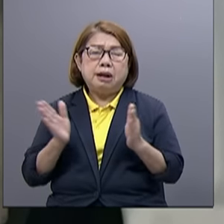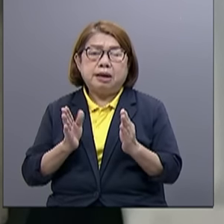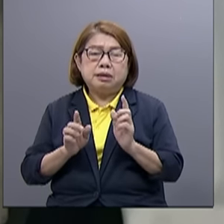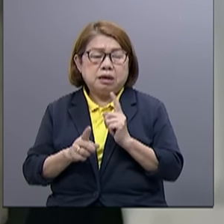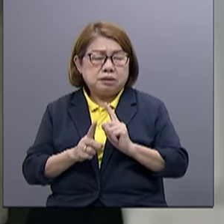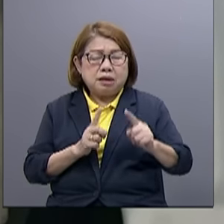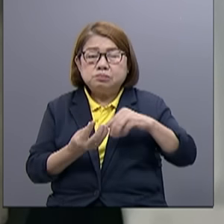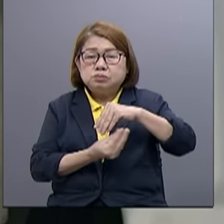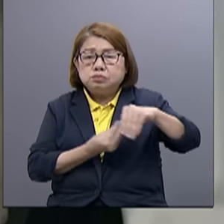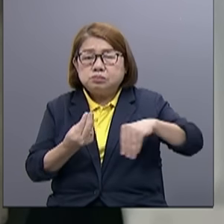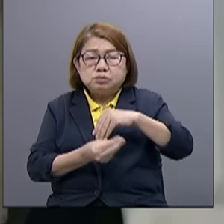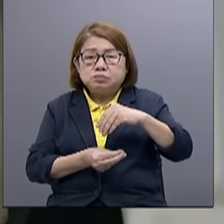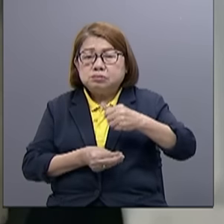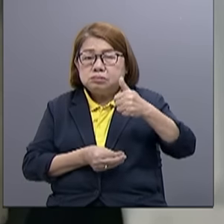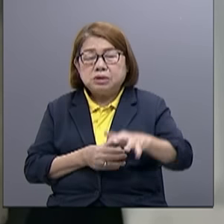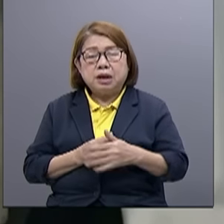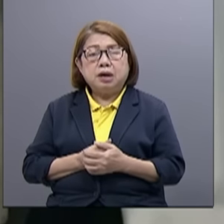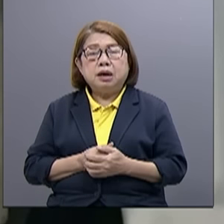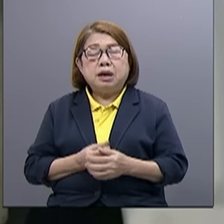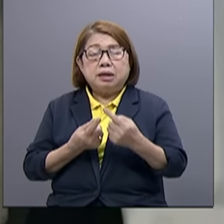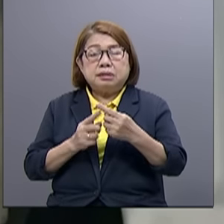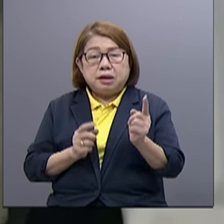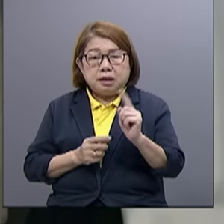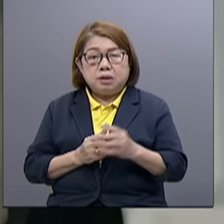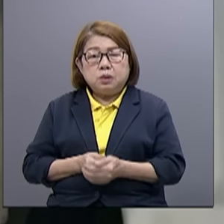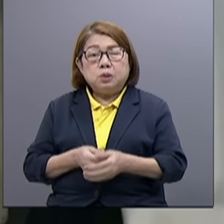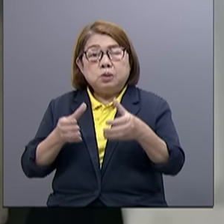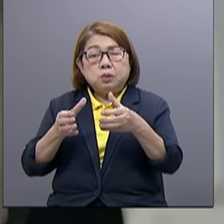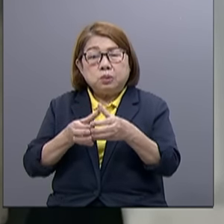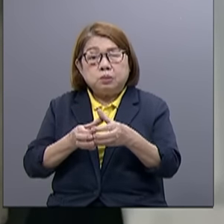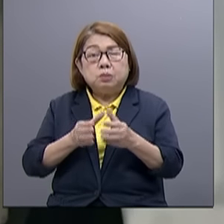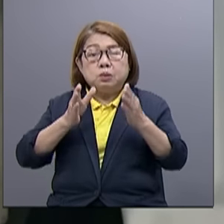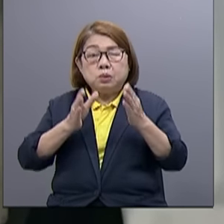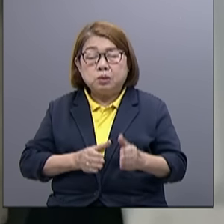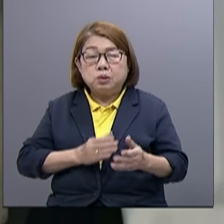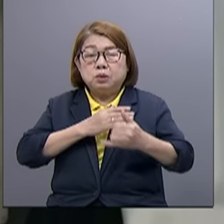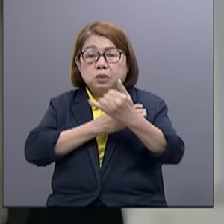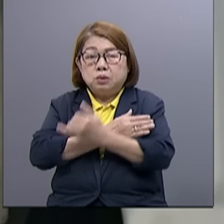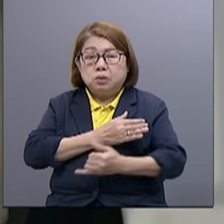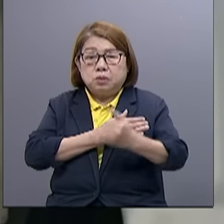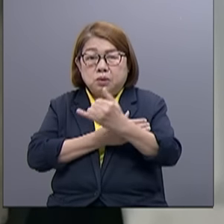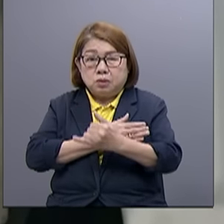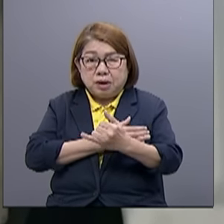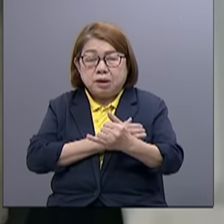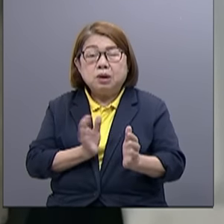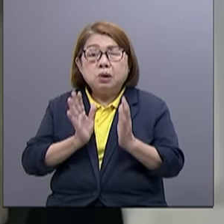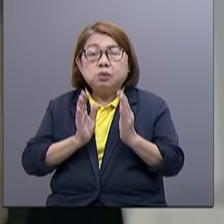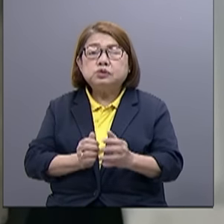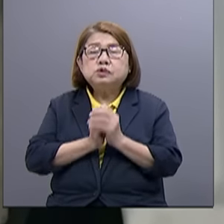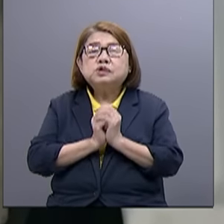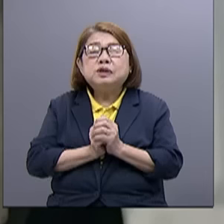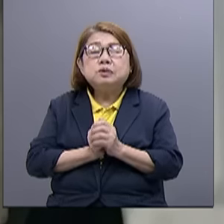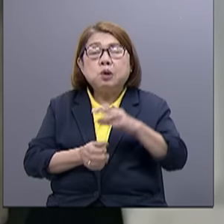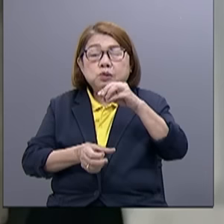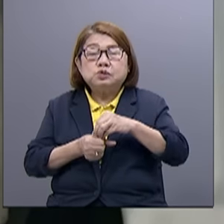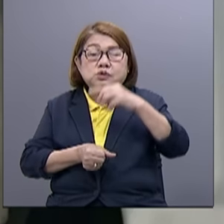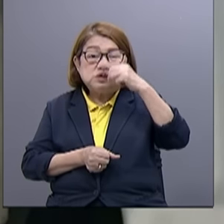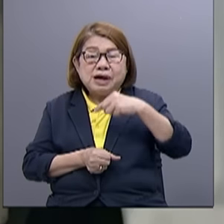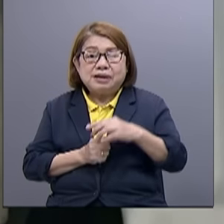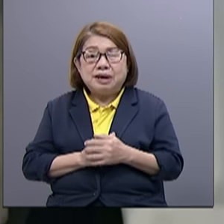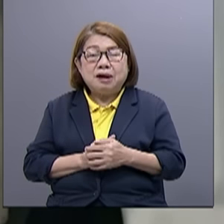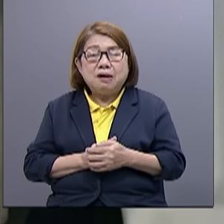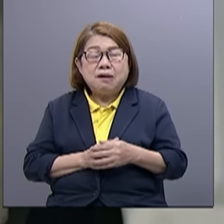ากแต่ขณะเดียวกันกลุ่มเชื้อชาติที่มีเชื้อสายจีนอากงอาม่าชอบก็เข้าไปซื้อได้ซึ่งตรง